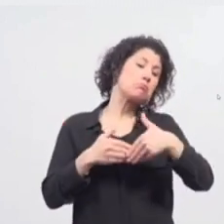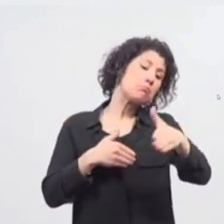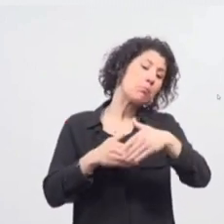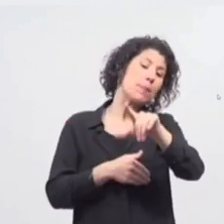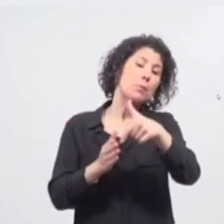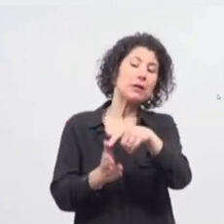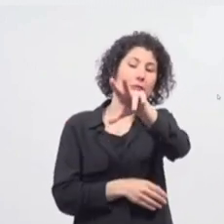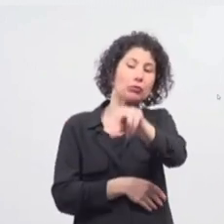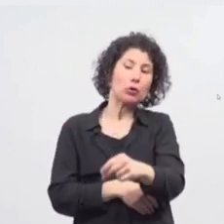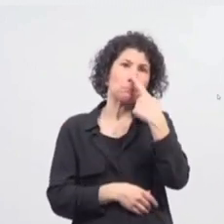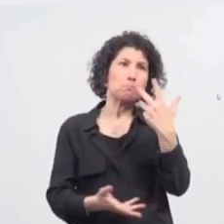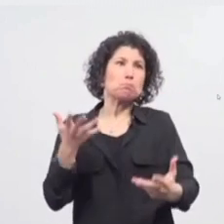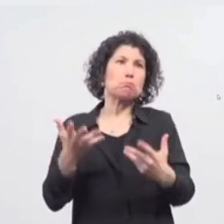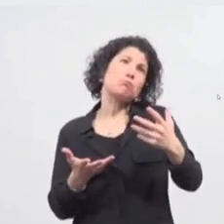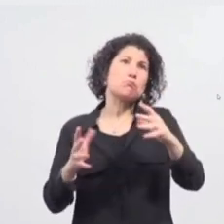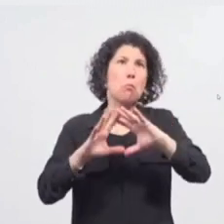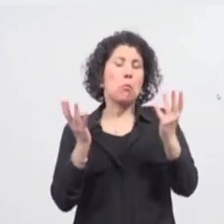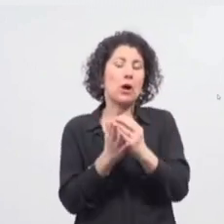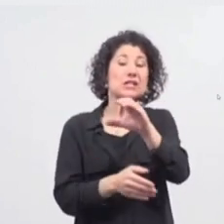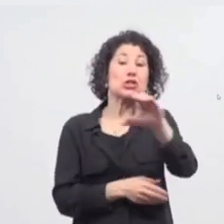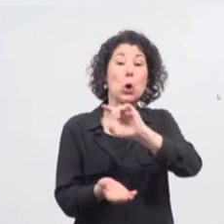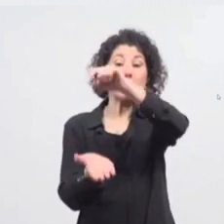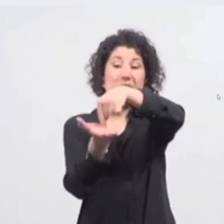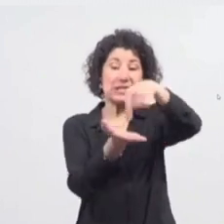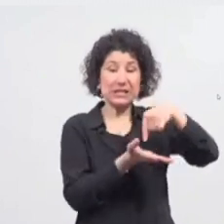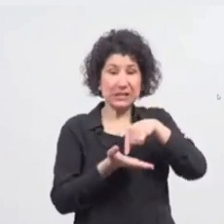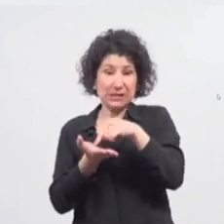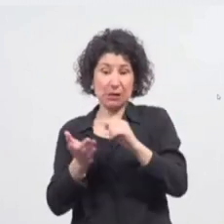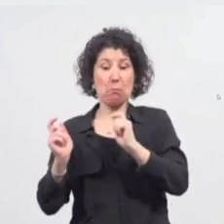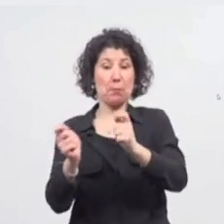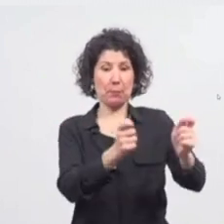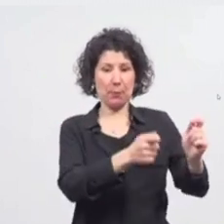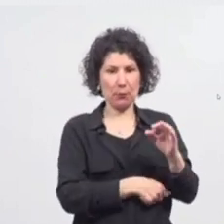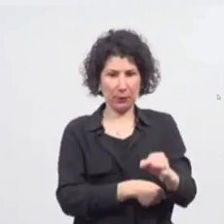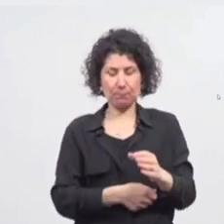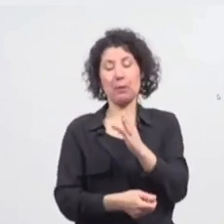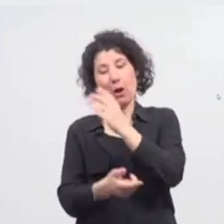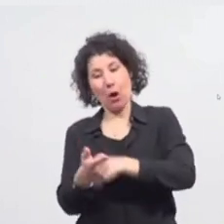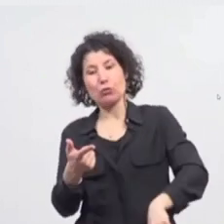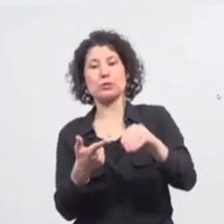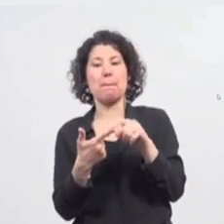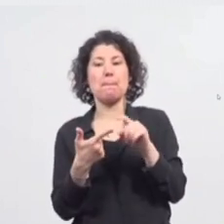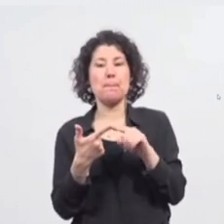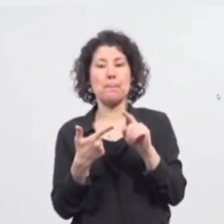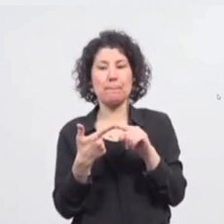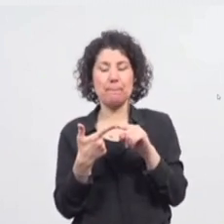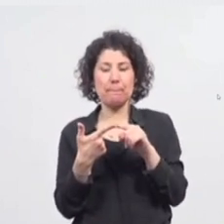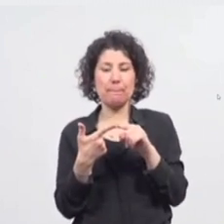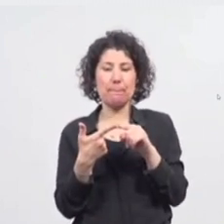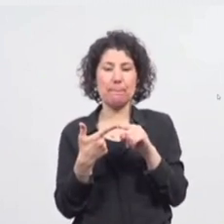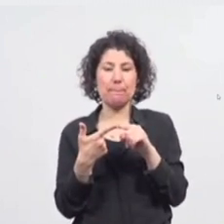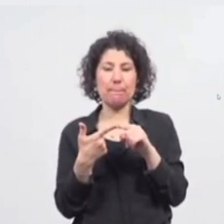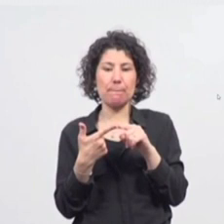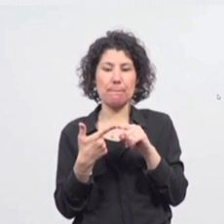sites sélectionnés. La seconde initiative que je voudrais présenter brièvement est